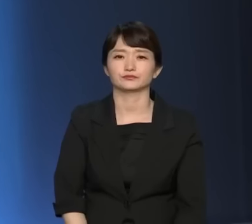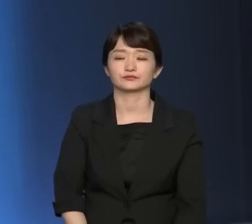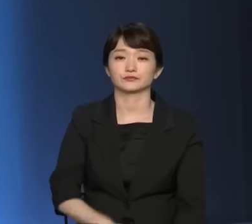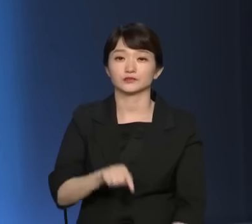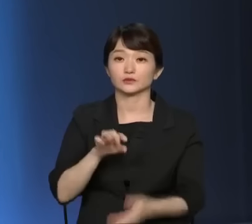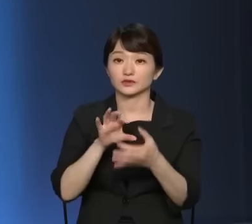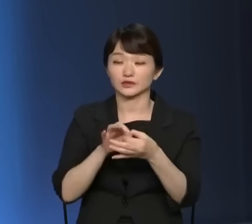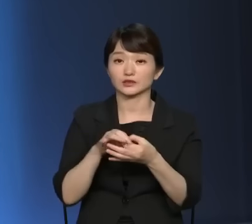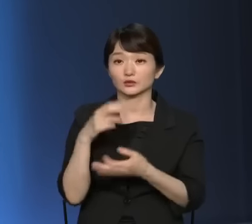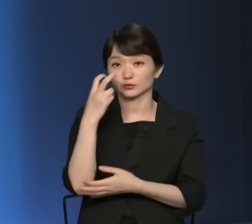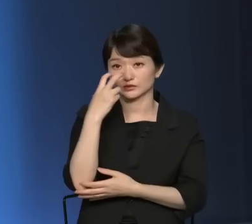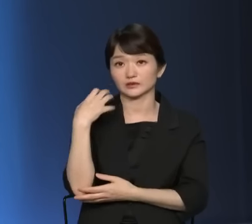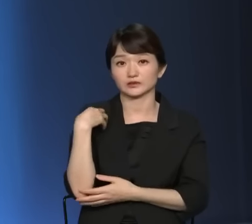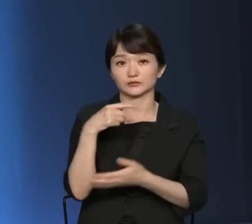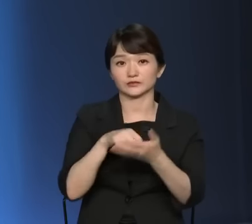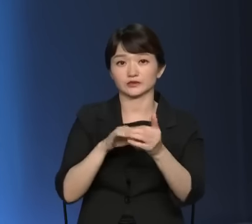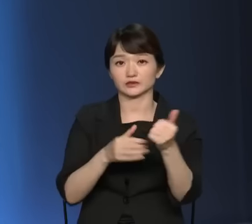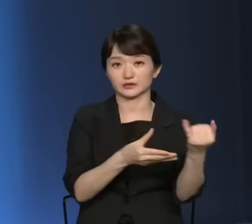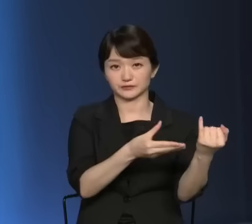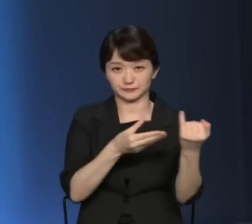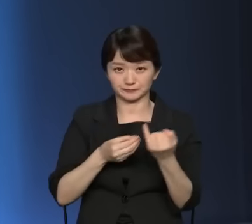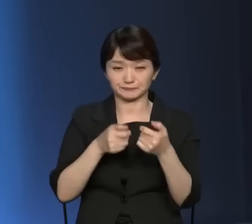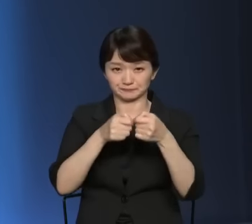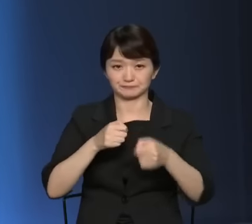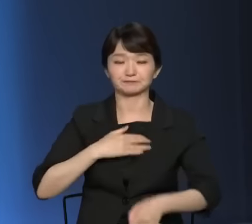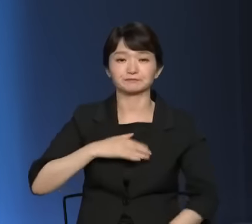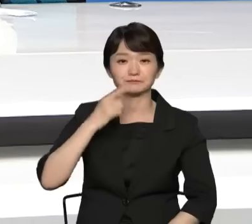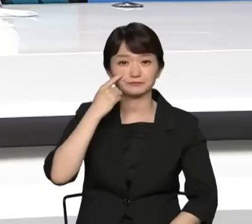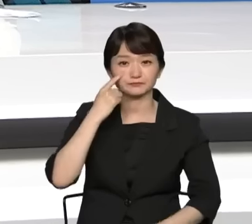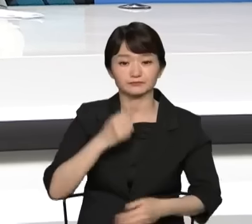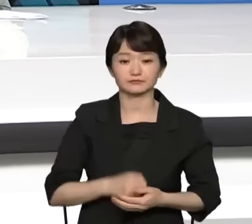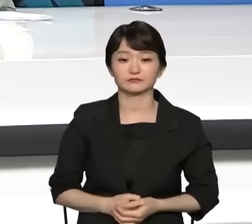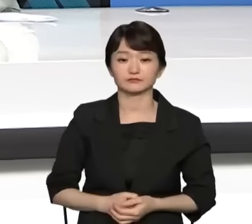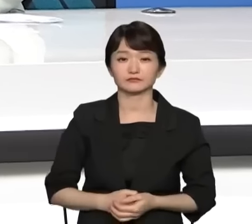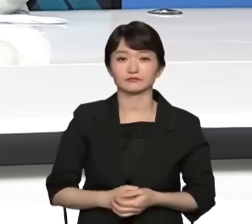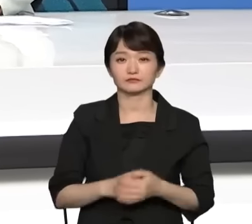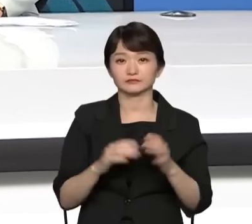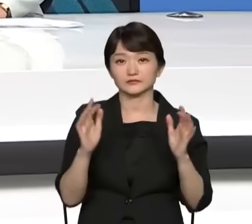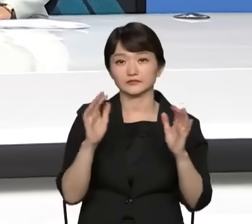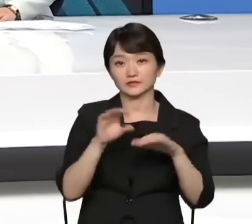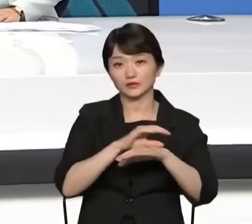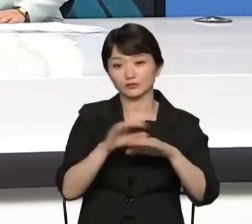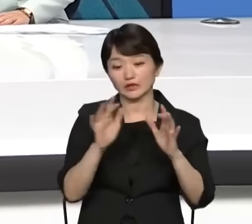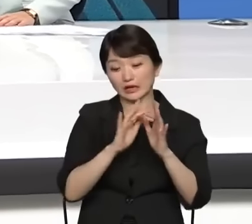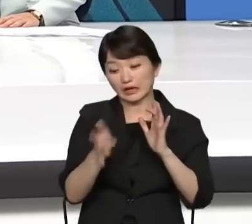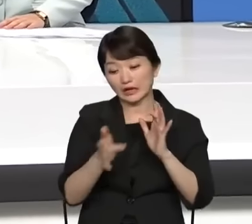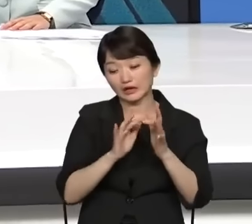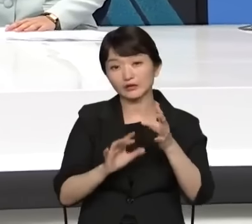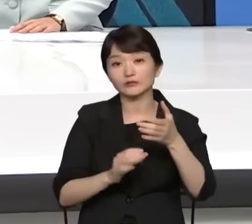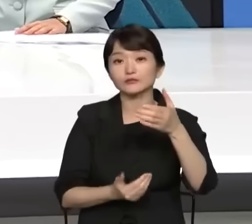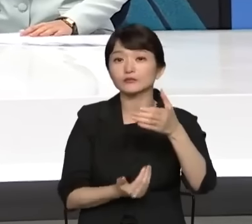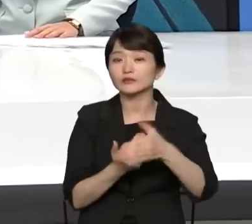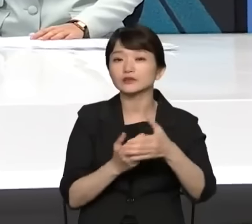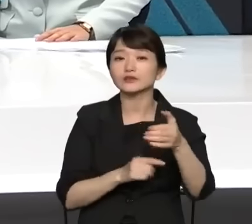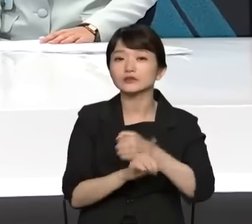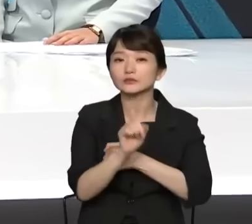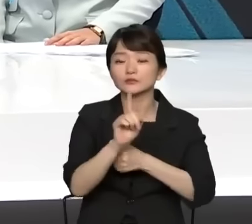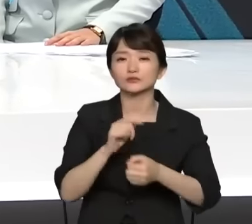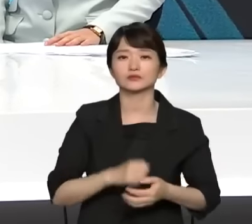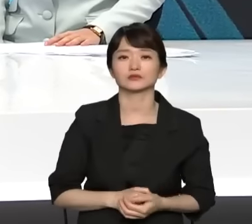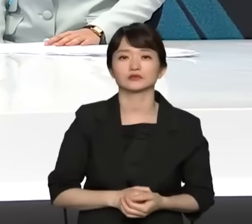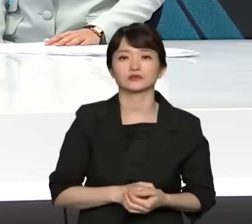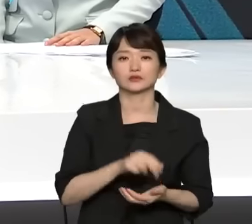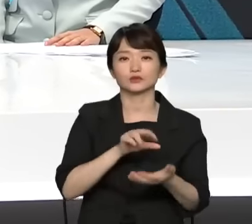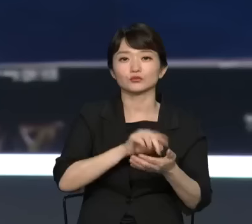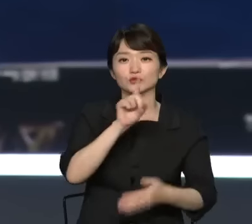네이 문제를 취재한 공자성적도 짚어보겠습니다 자 먼저 이런 문제가 왜 발생했는지 터 좀 짚어볼까요네 문제는